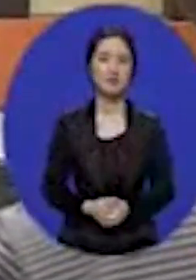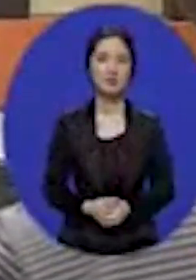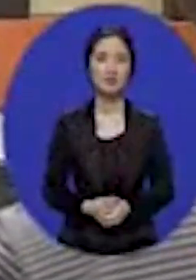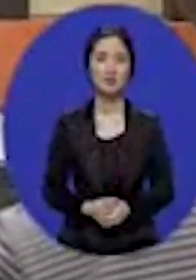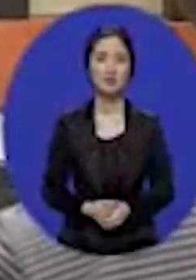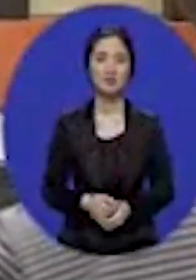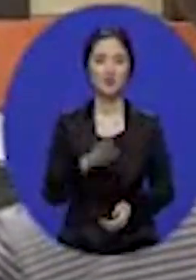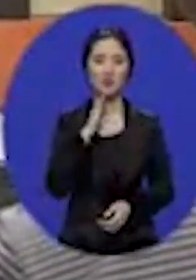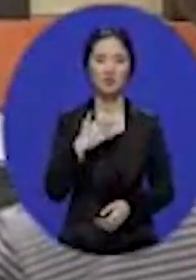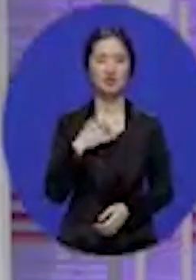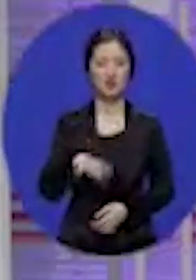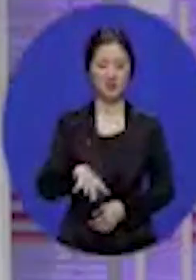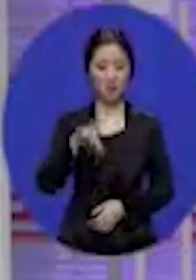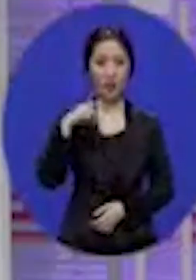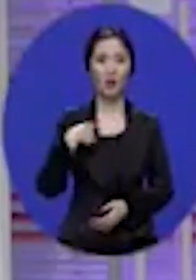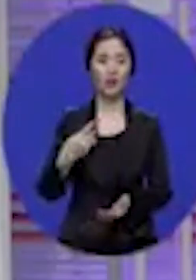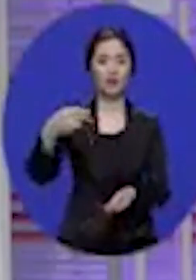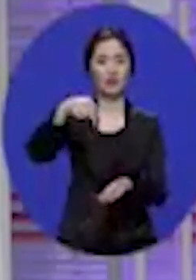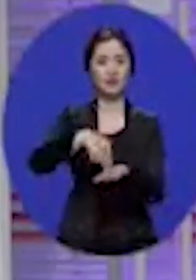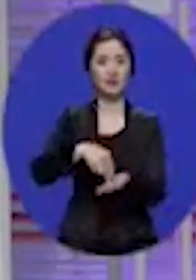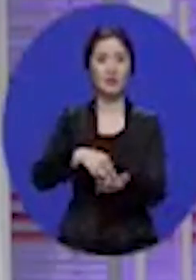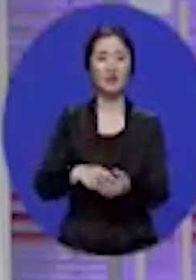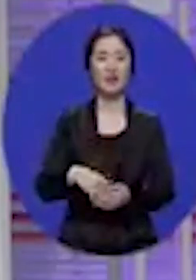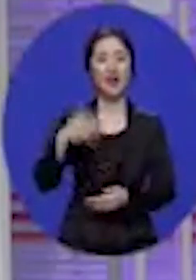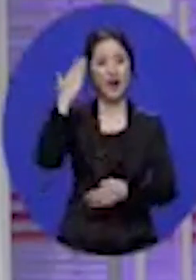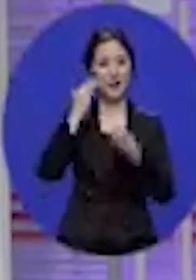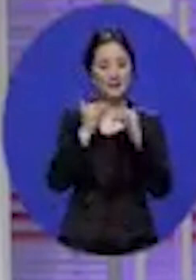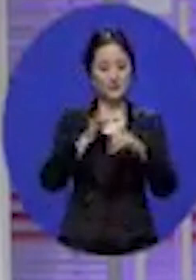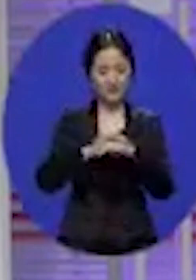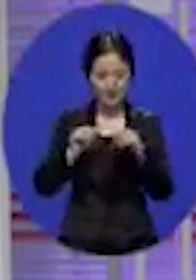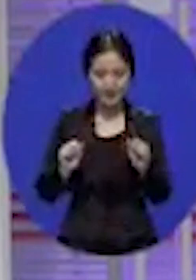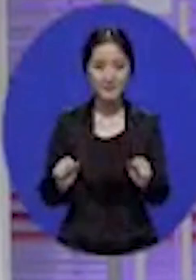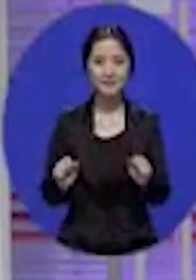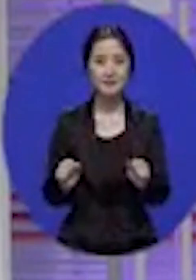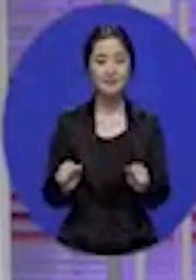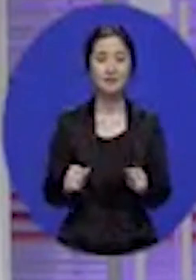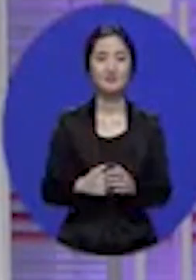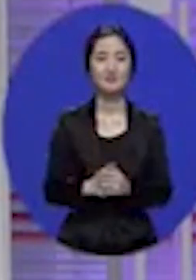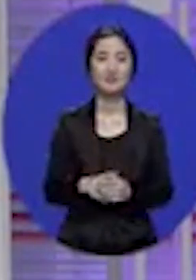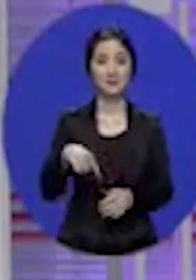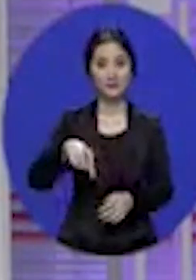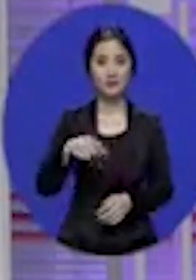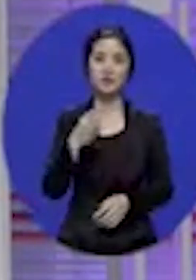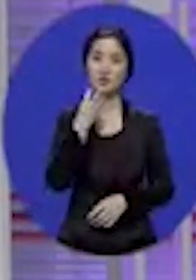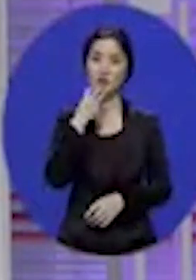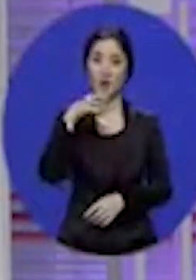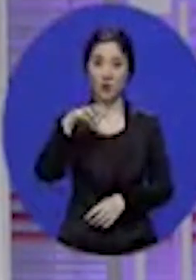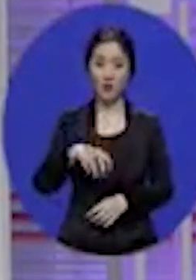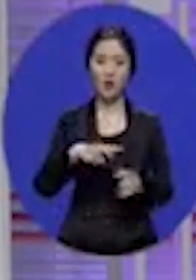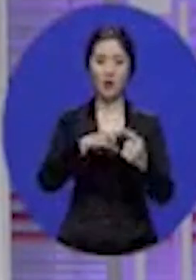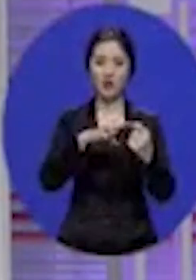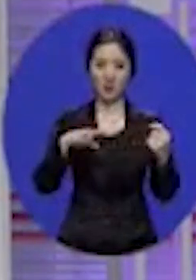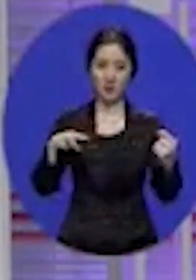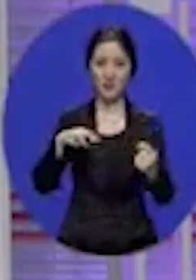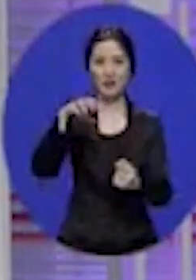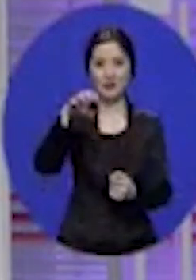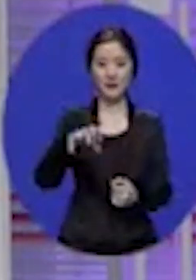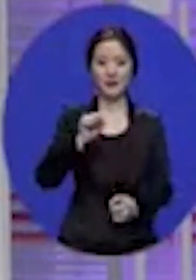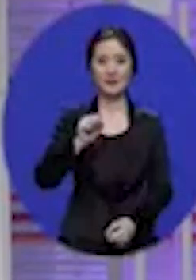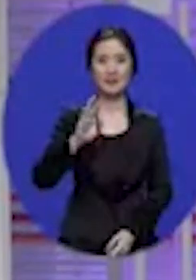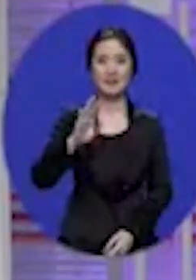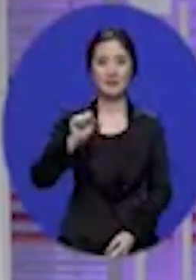방송을 제가 한 거였어요. 대한민국 국민 여러분 안녕하십니까. 여기는 대한민국 수도 서울 여의도동 31번지